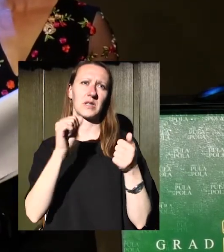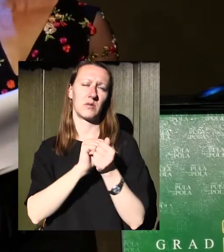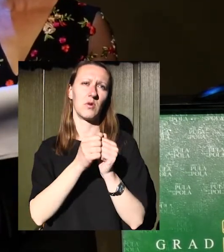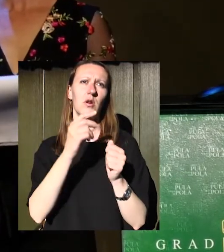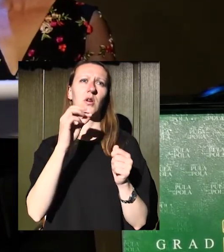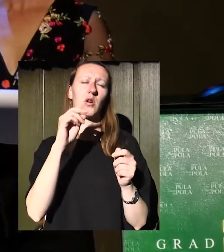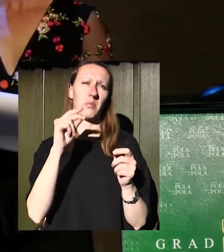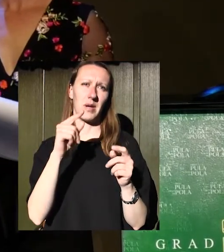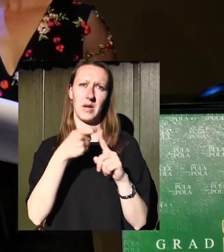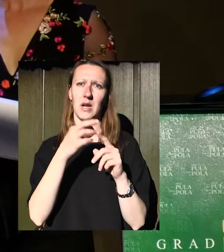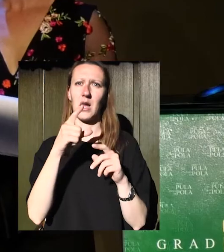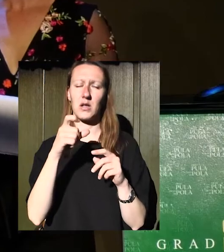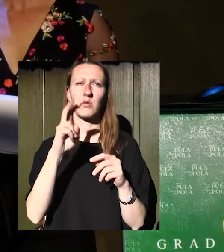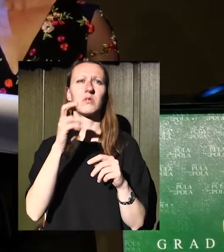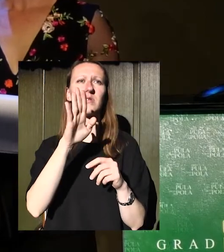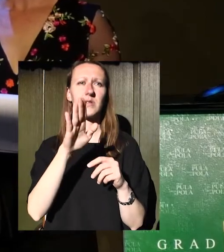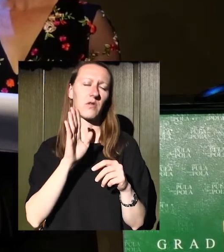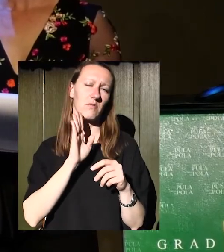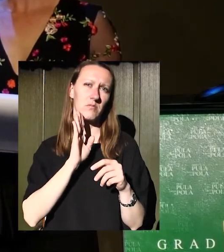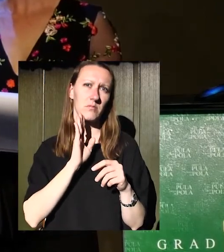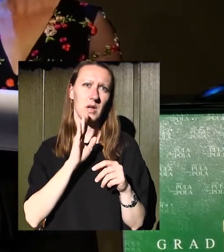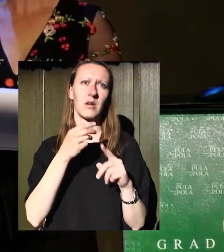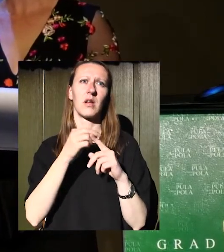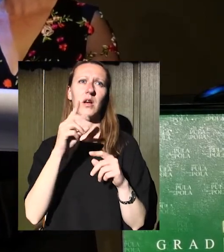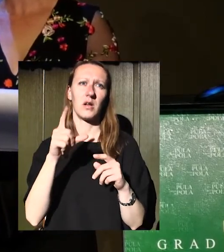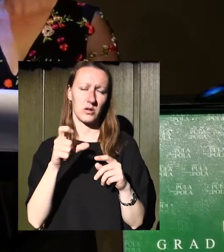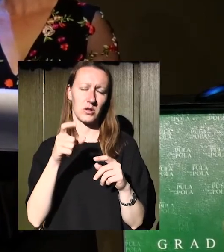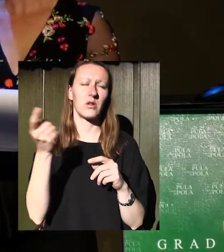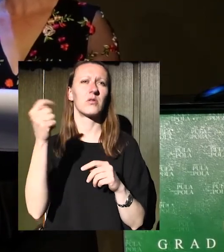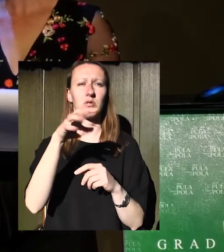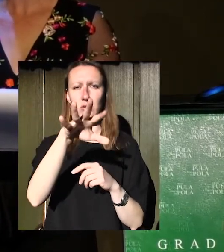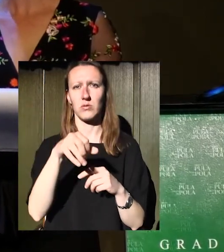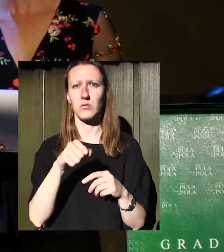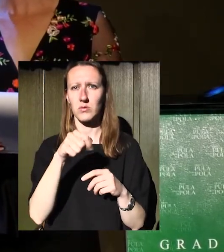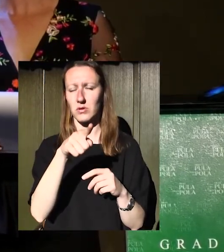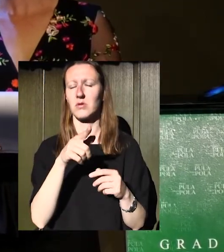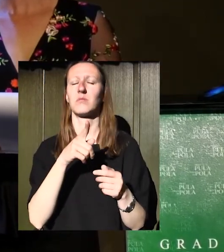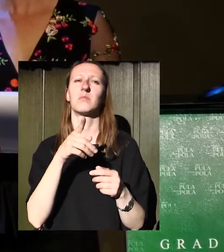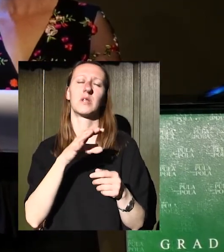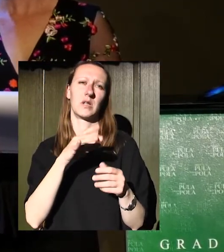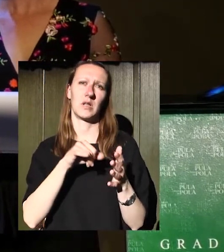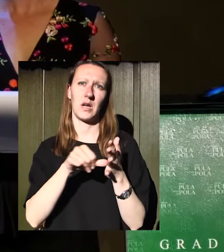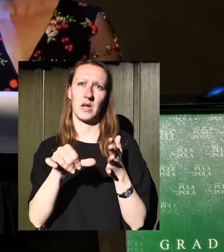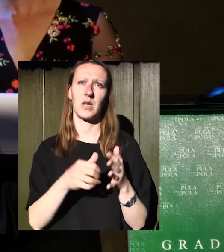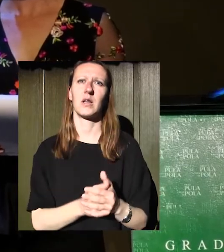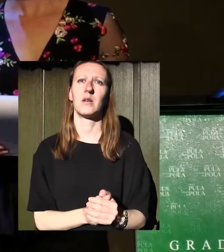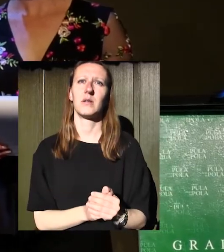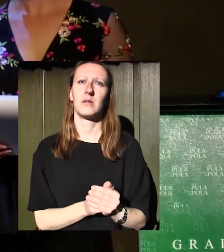Istarski borac Robert Klačar. Invitiamo quindi la signora Sandra Klačar, la madre di Robert, ad accettare e ritirare il